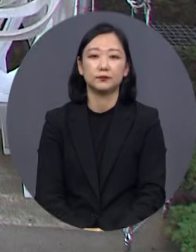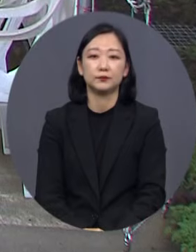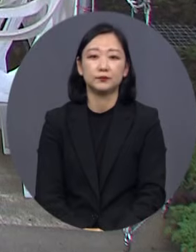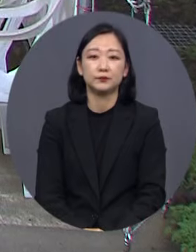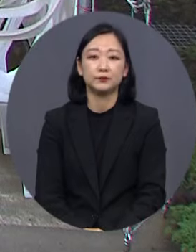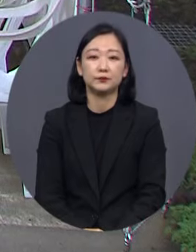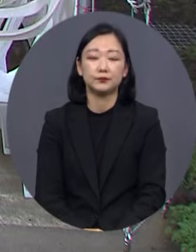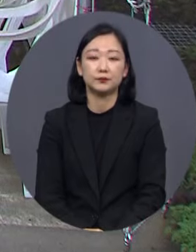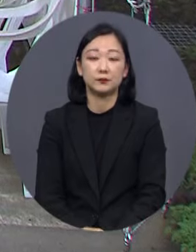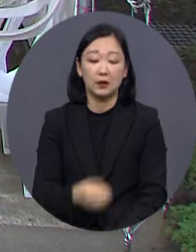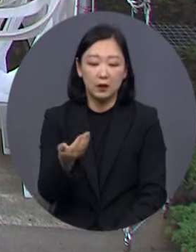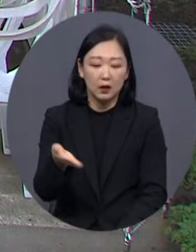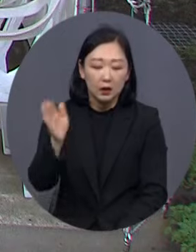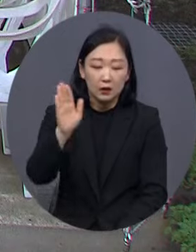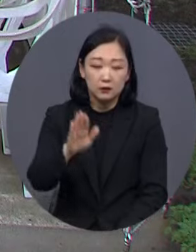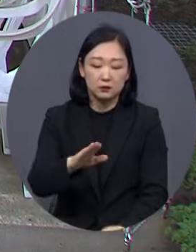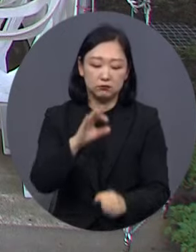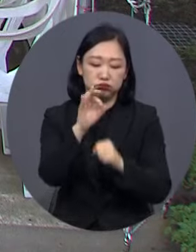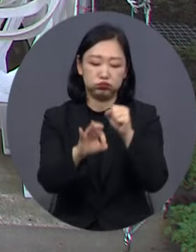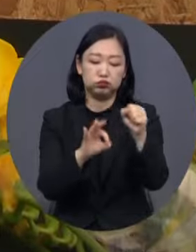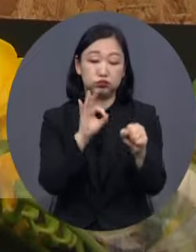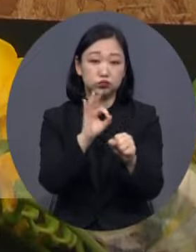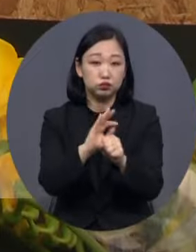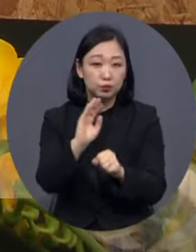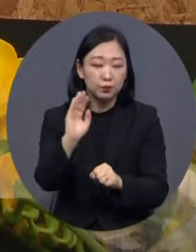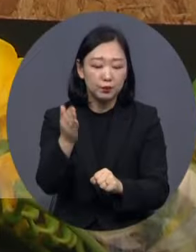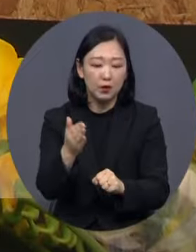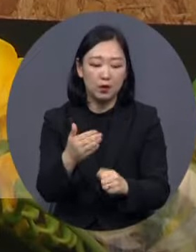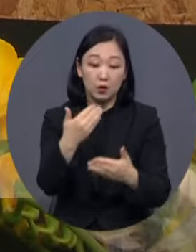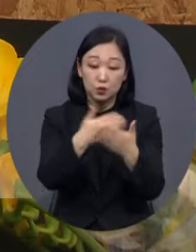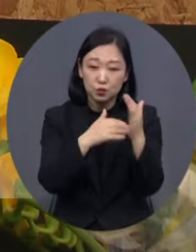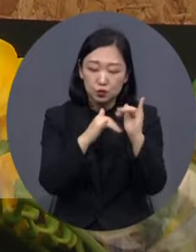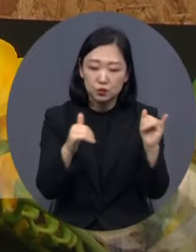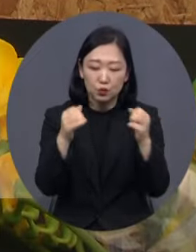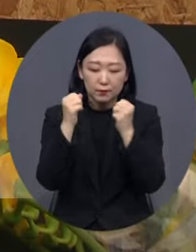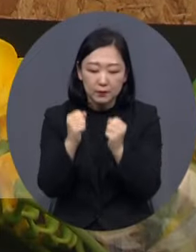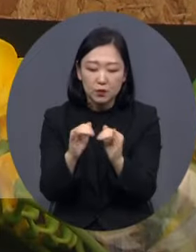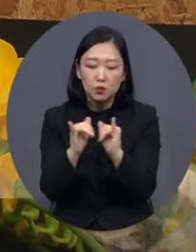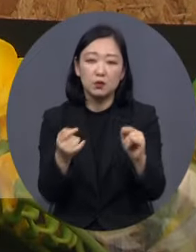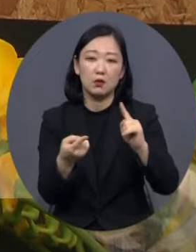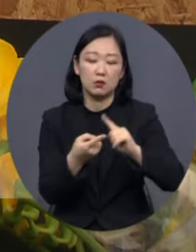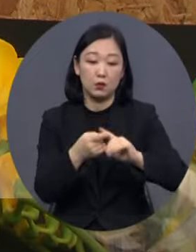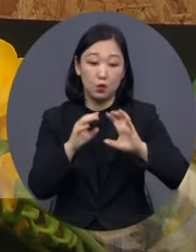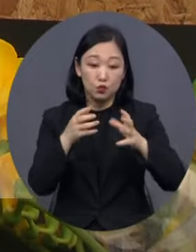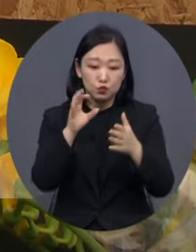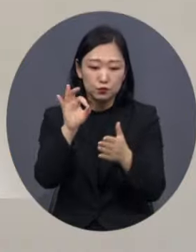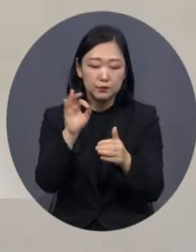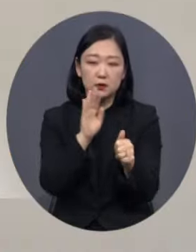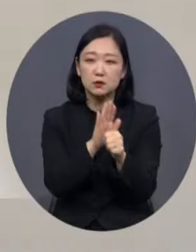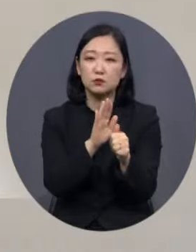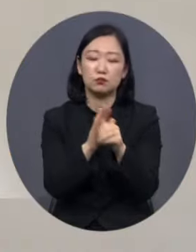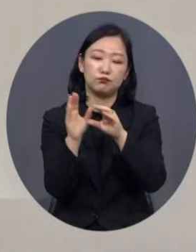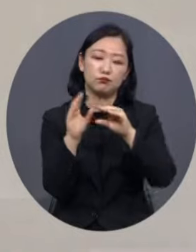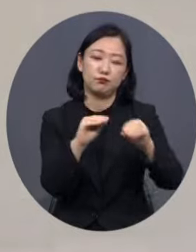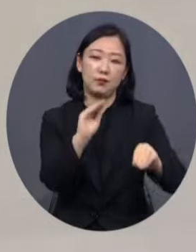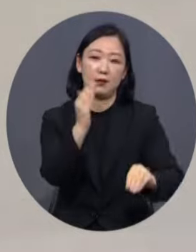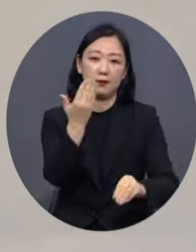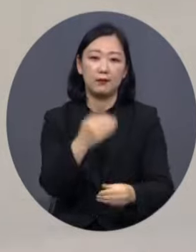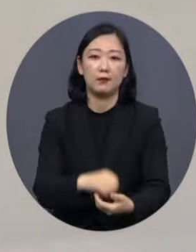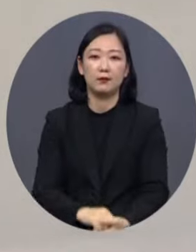상태입니다 하지만 참사 10주기가 되면서 유족들과 생존자들에 대한 국비 지원은 이제 중단됩니다